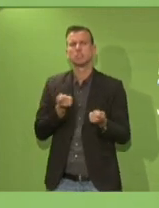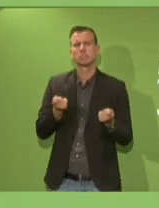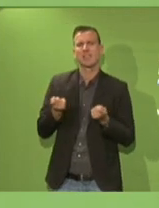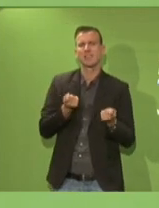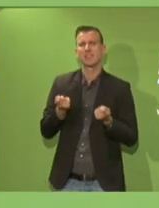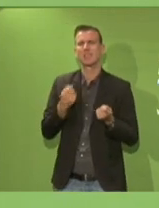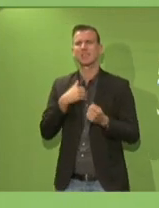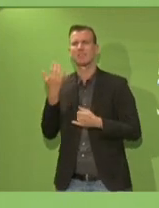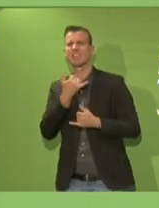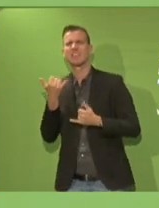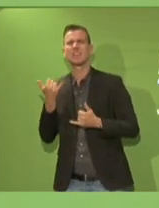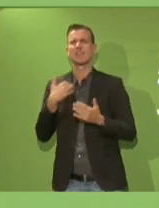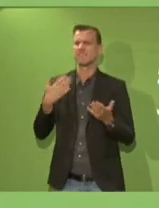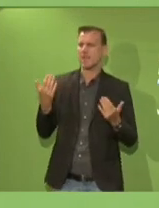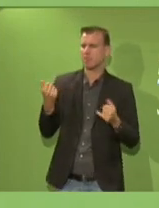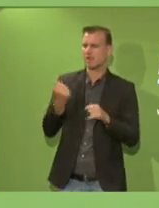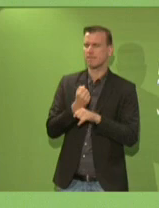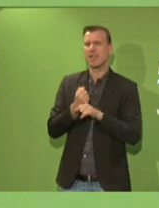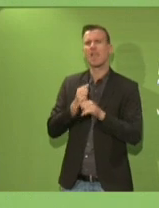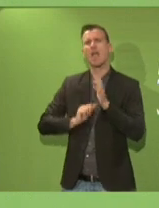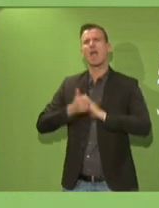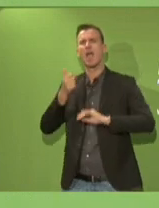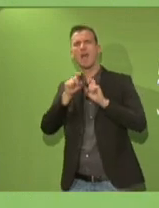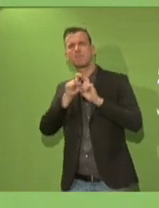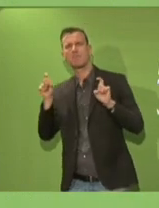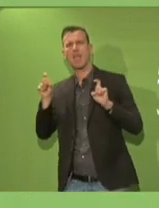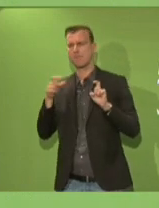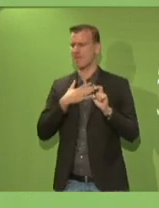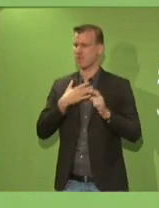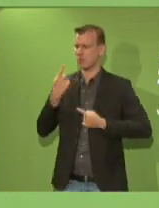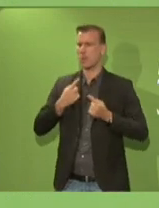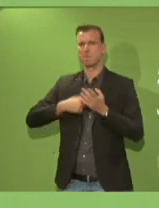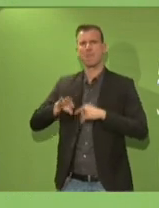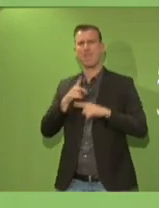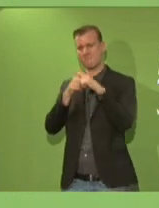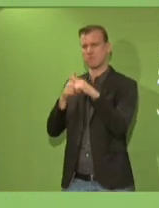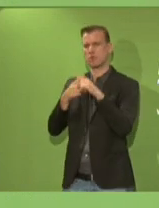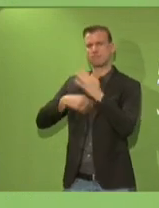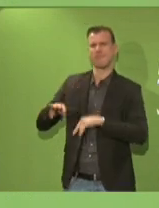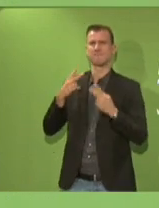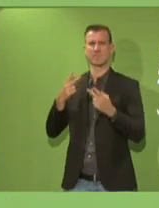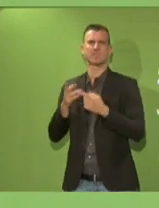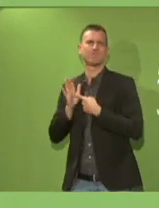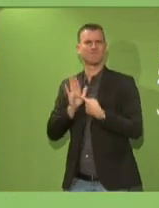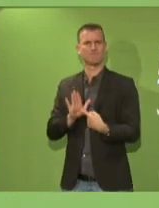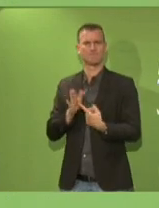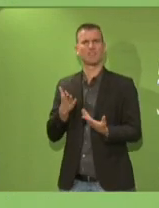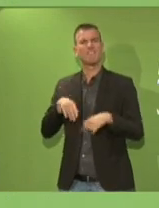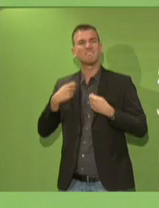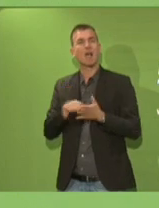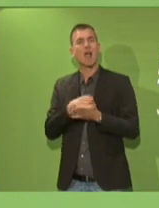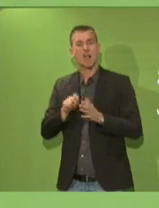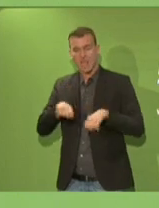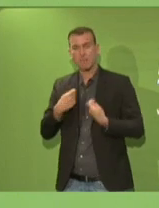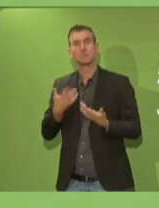knallgrüne Kampagne gemacht, haben unsere grünen Kernthemen wieder in den Fokus geschoben. Und ich glaube, das Wahlergebnis zeigt, mit diesen